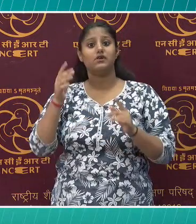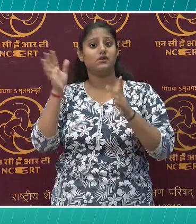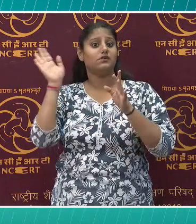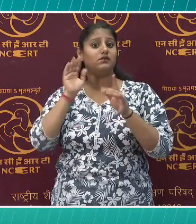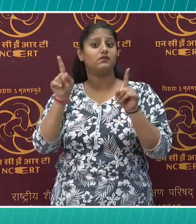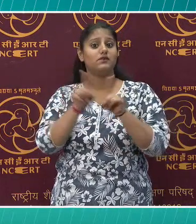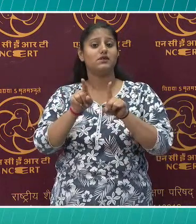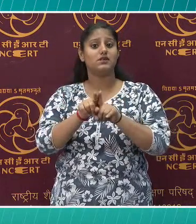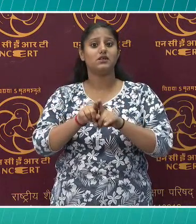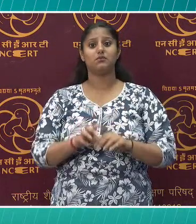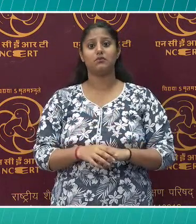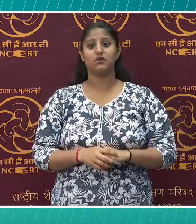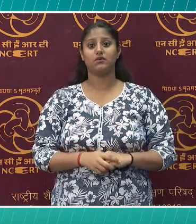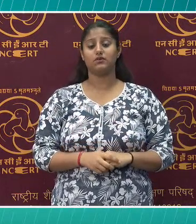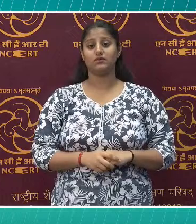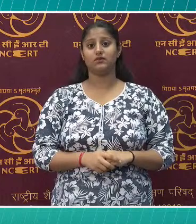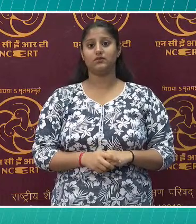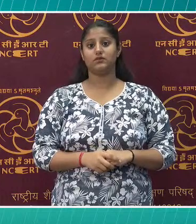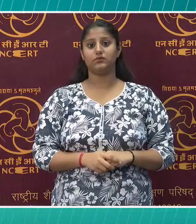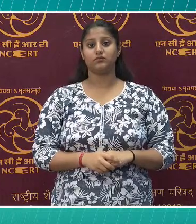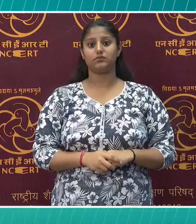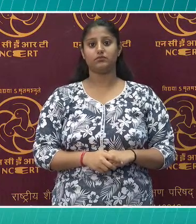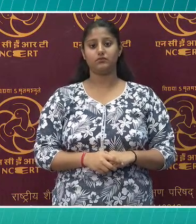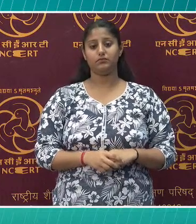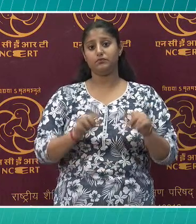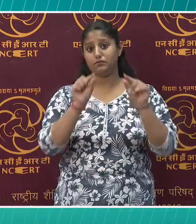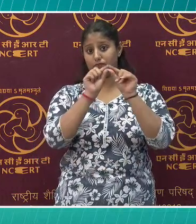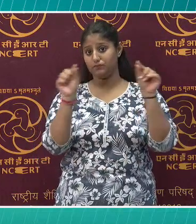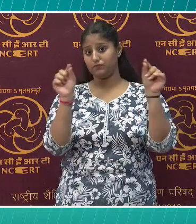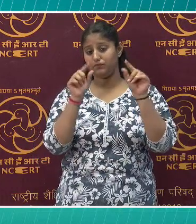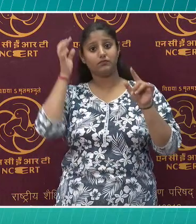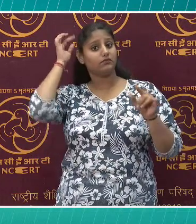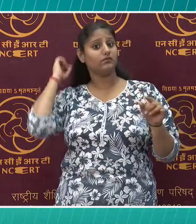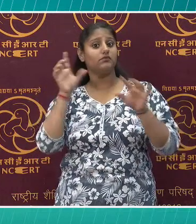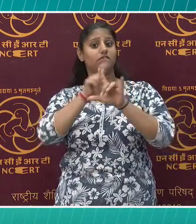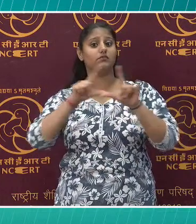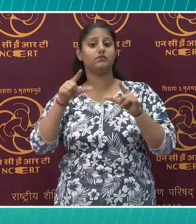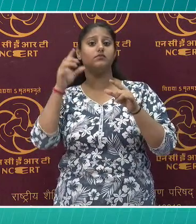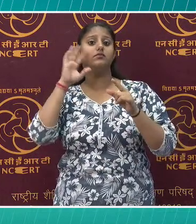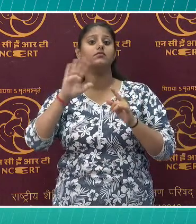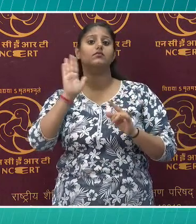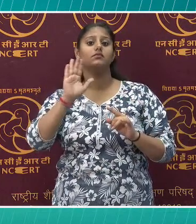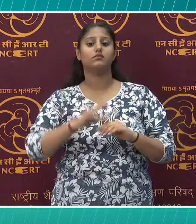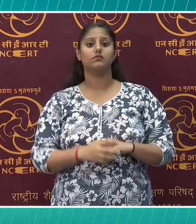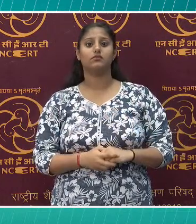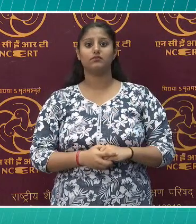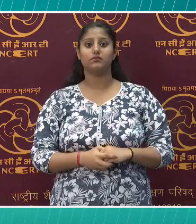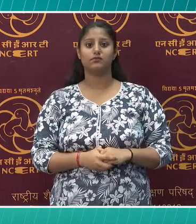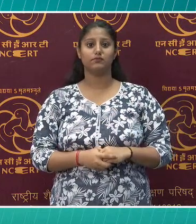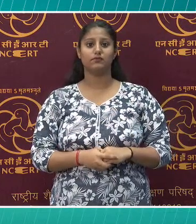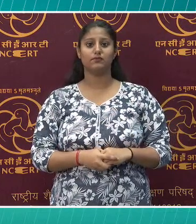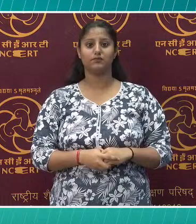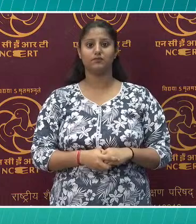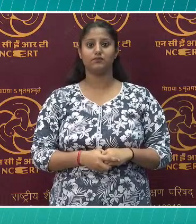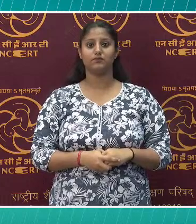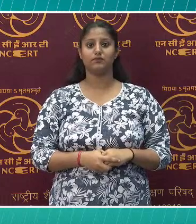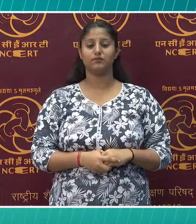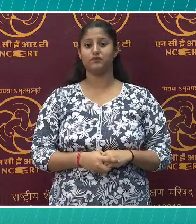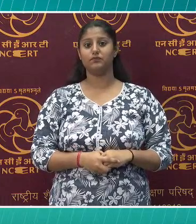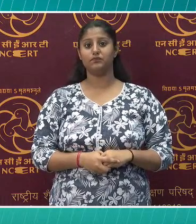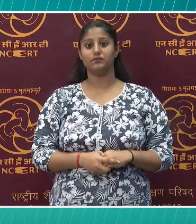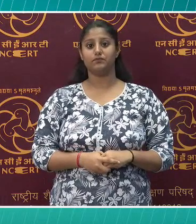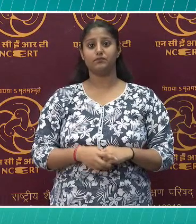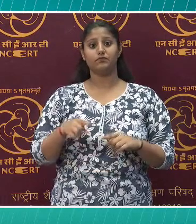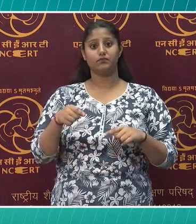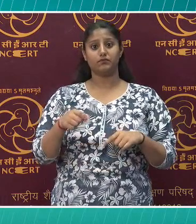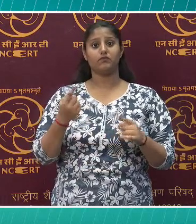वाचिकम सर्व वांग्यम आहार्य चंद्र तारादि तम वंदे सात्विकम शिवम.